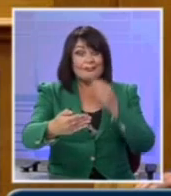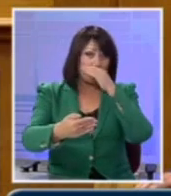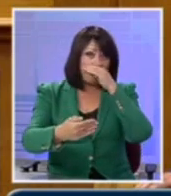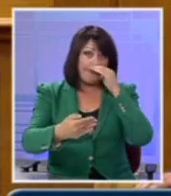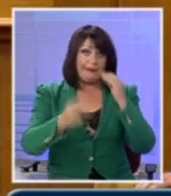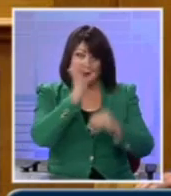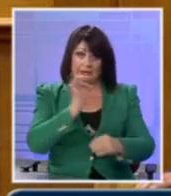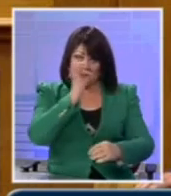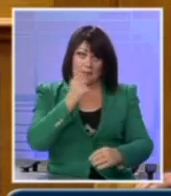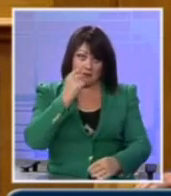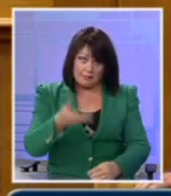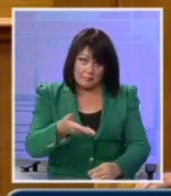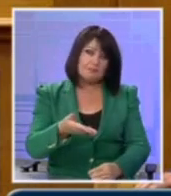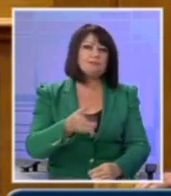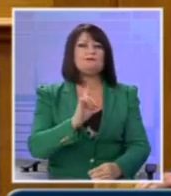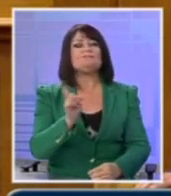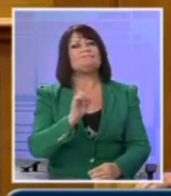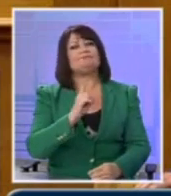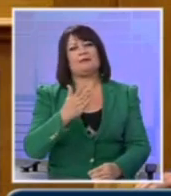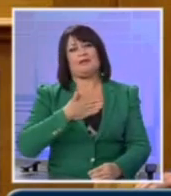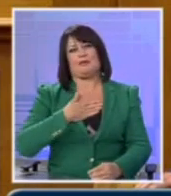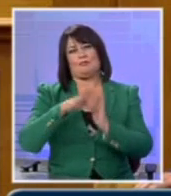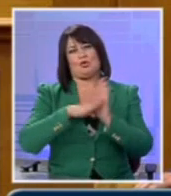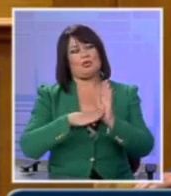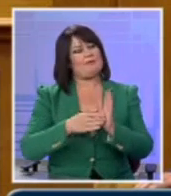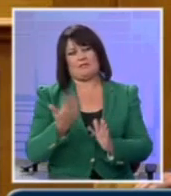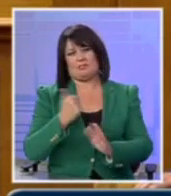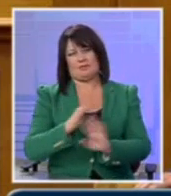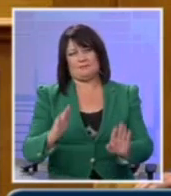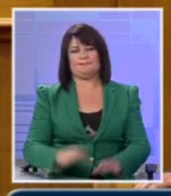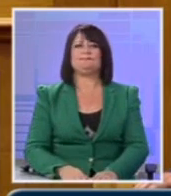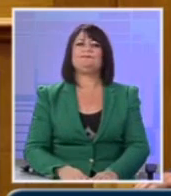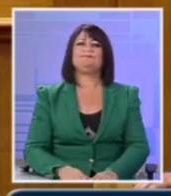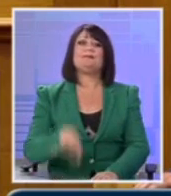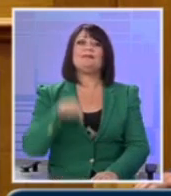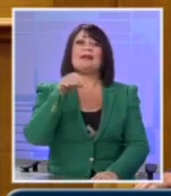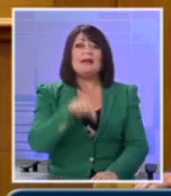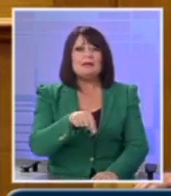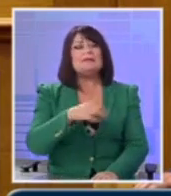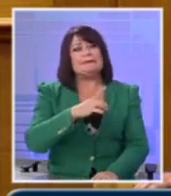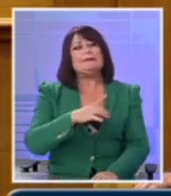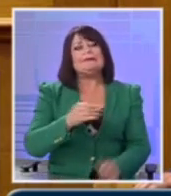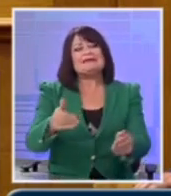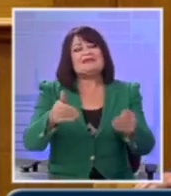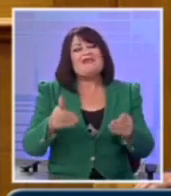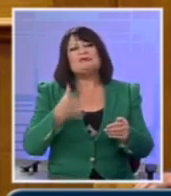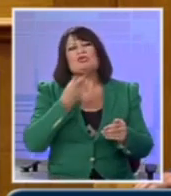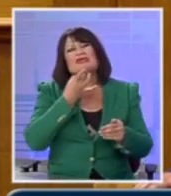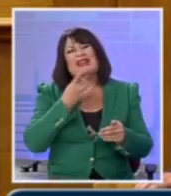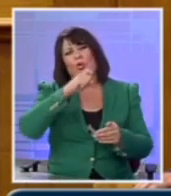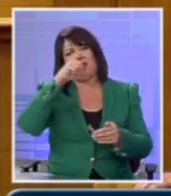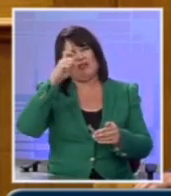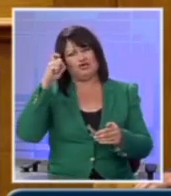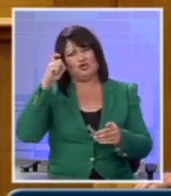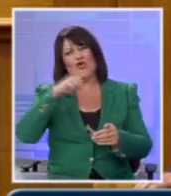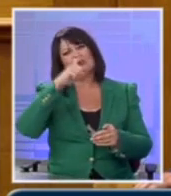του Οκτωβρίου-Νοεμβρίου, δεν είναι το δικό μας πρόγραμμα. Είναι το προϊόν ενός επώδυνου συμβιβασμού μετά από μια